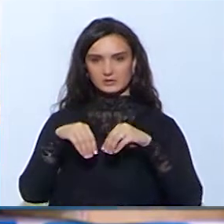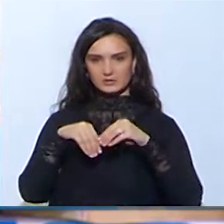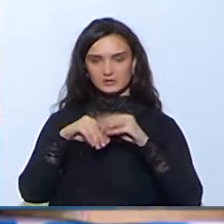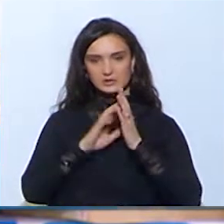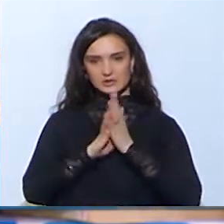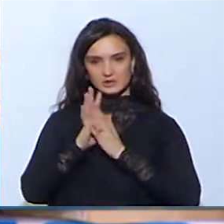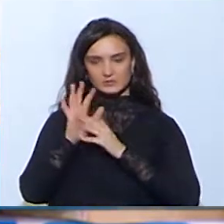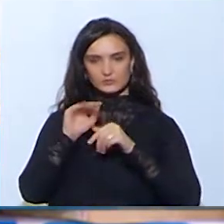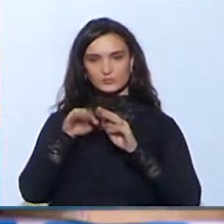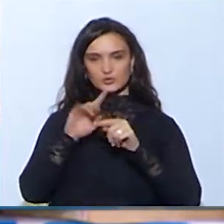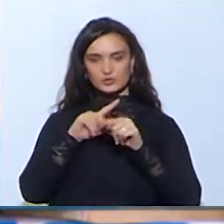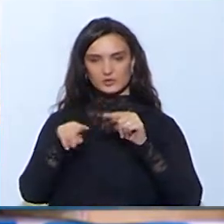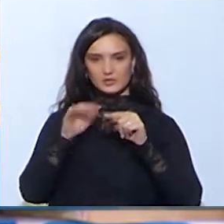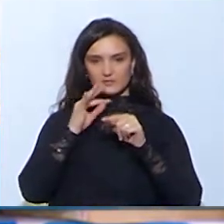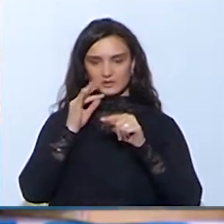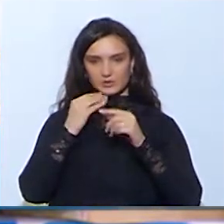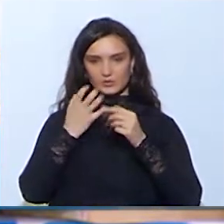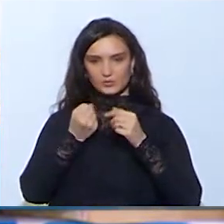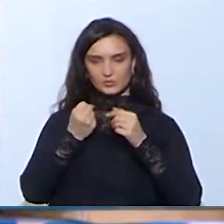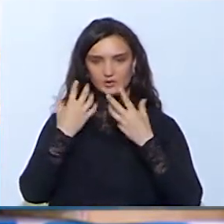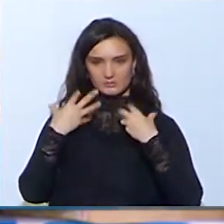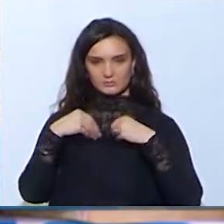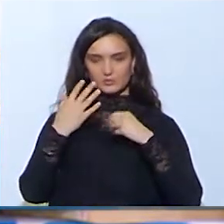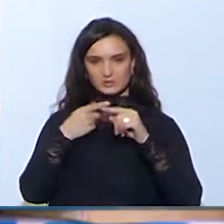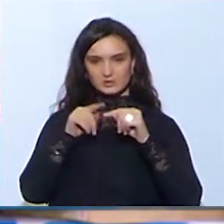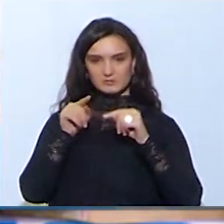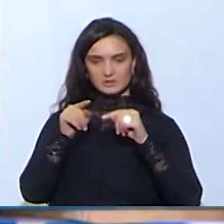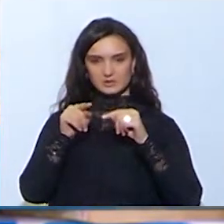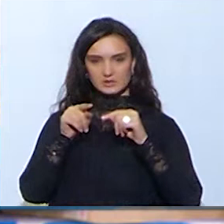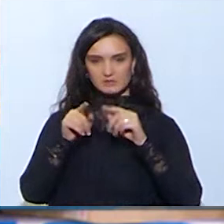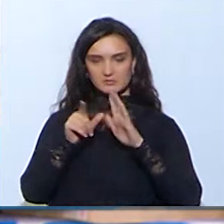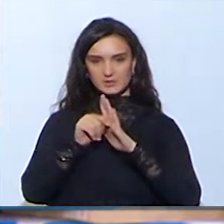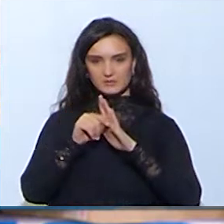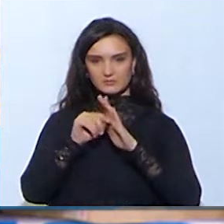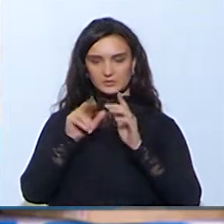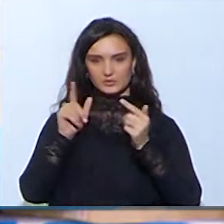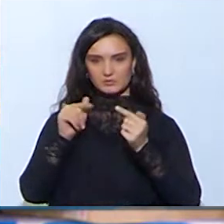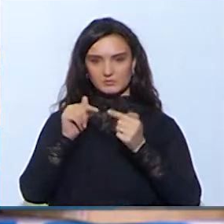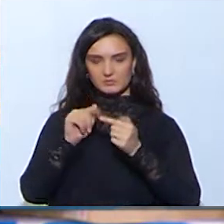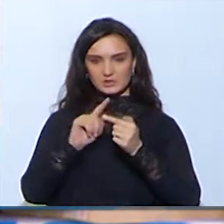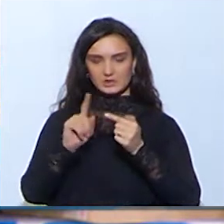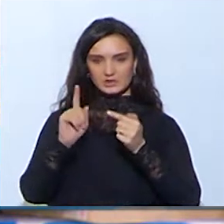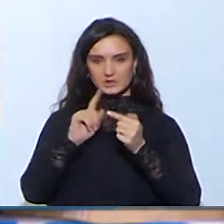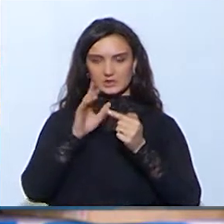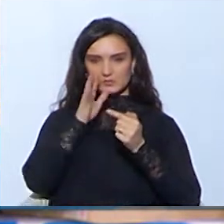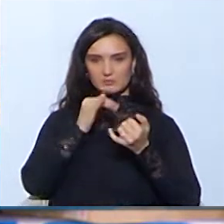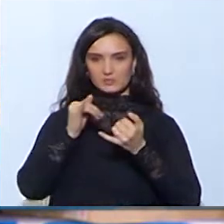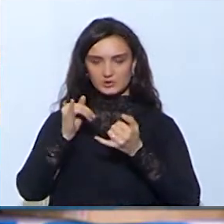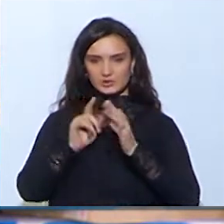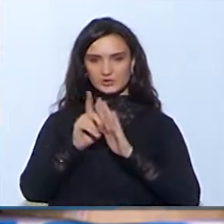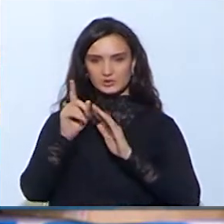ძვალი იზრდება უფრო ჩქარა, ვიდრე კუნთები და მყესები, რომელიც მასზე არის მიმაგრებული. შესაბამისად, რაღაც მომენტში